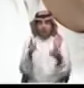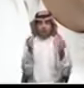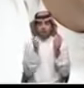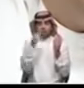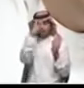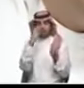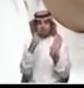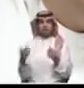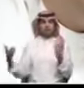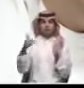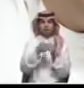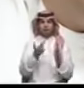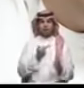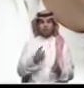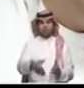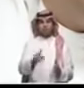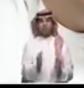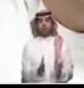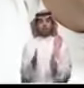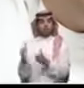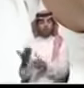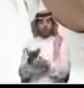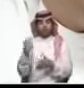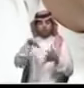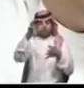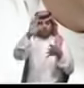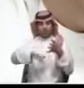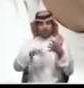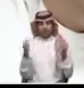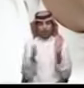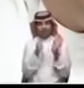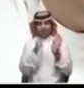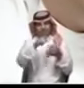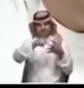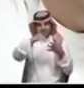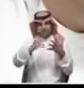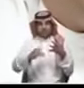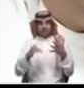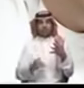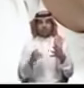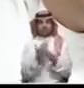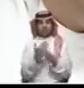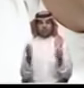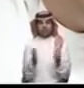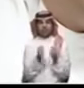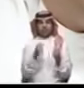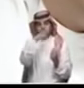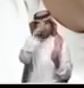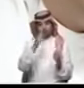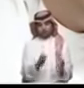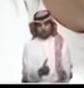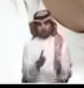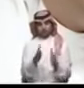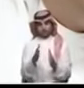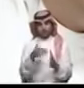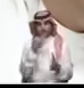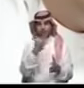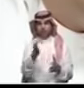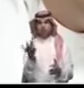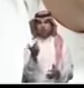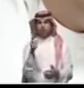حتى يوم الثلاثاء، وستبقى درجات الحرارة في الانخفاض التدريجي ومعدلاتها في فصل الشتاء. تستمر على